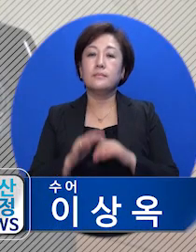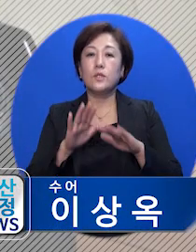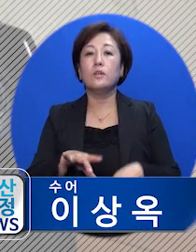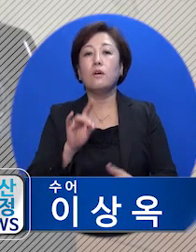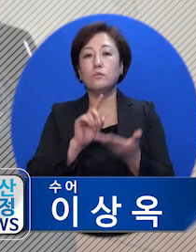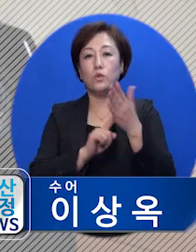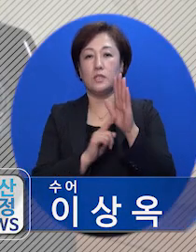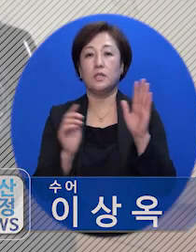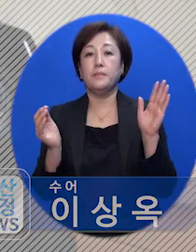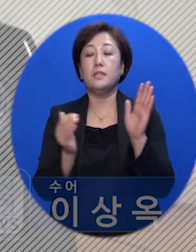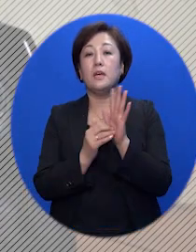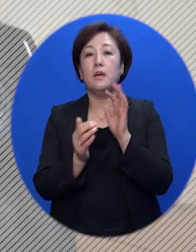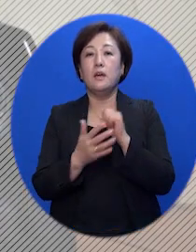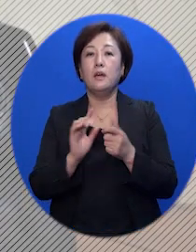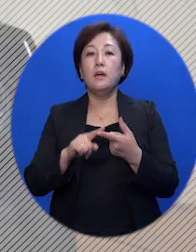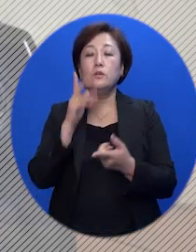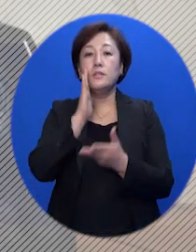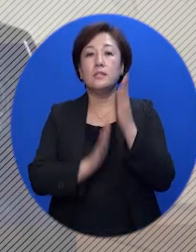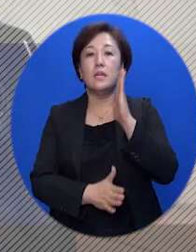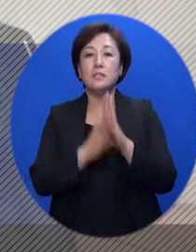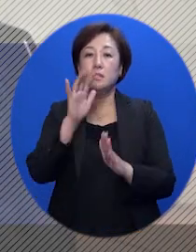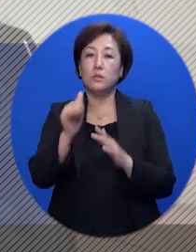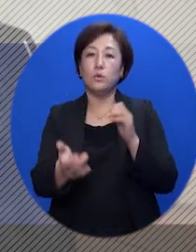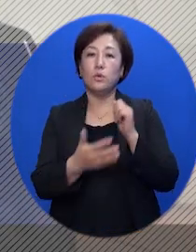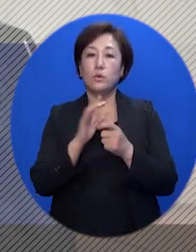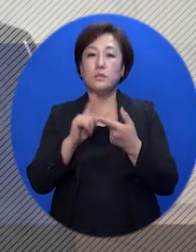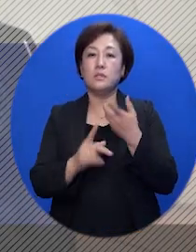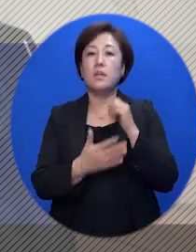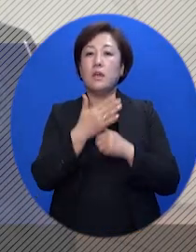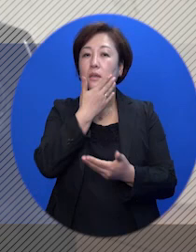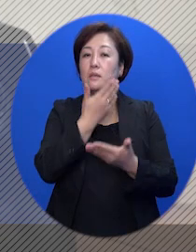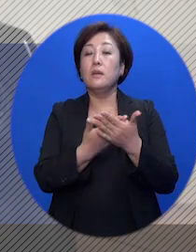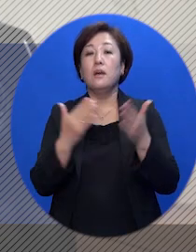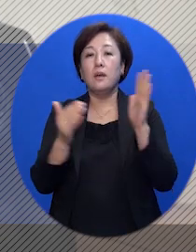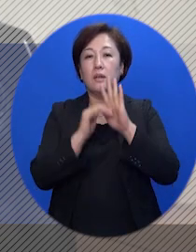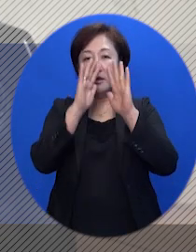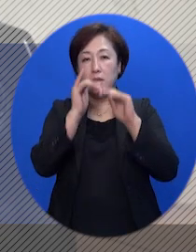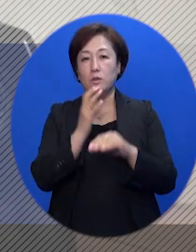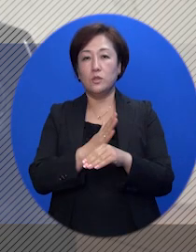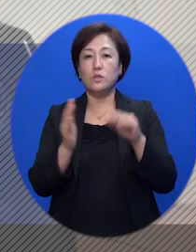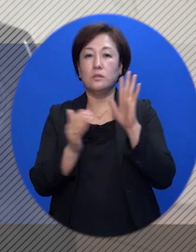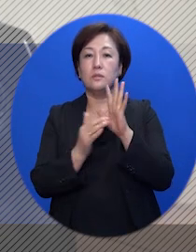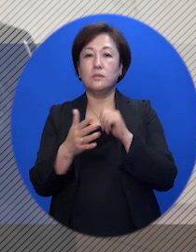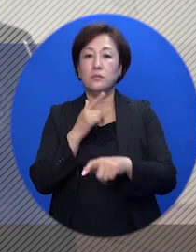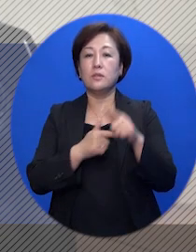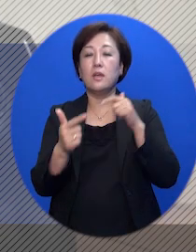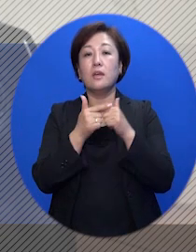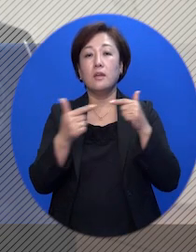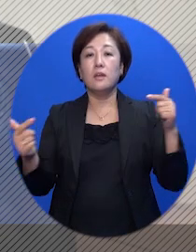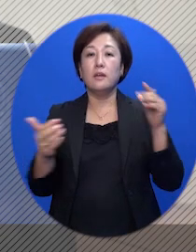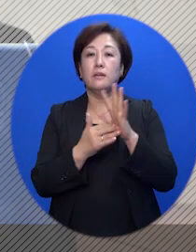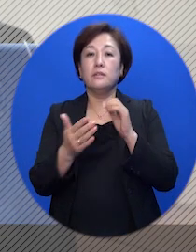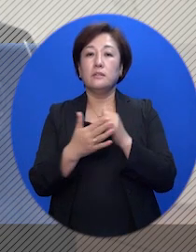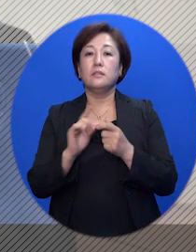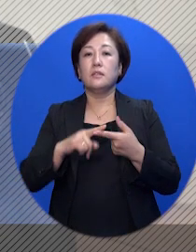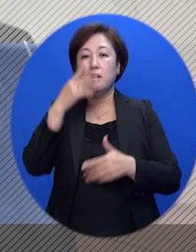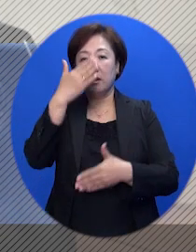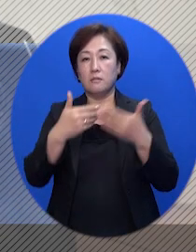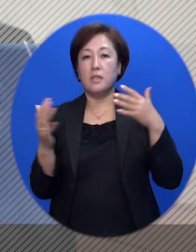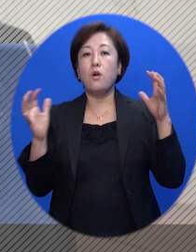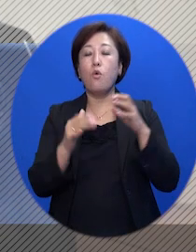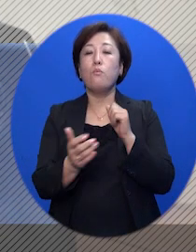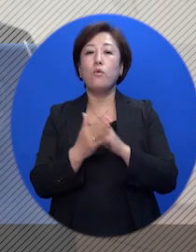오늘의 소식입니다. 울산시는 울산을 소재로 참신하고 아이디어가 반짝이는 영상 공모를 위해